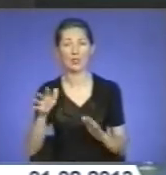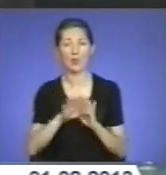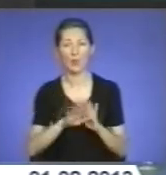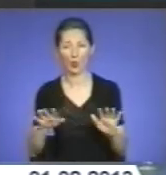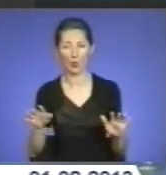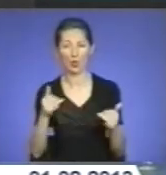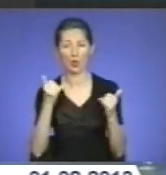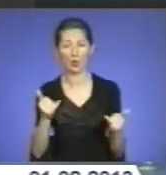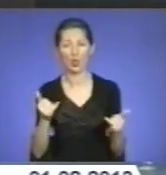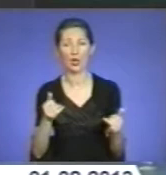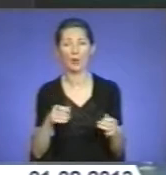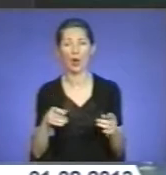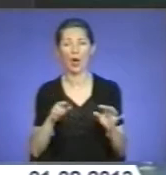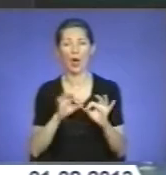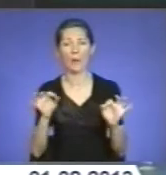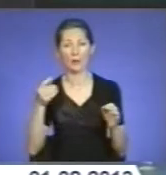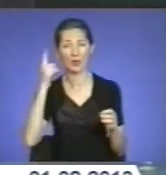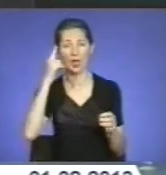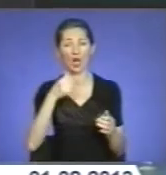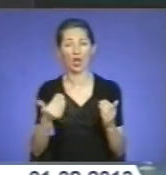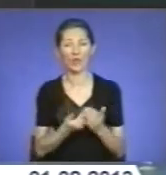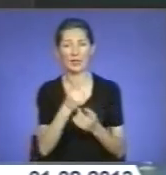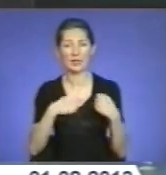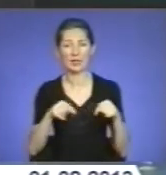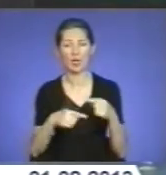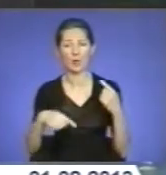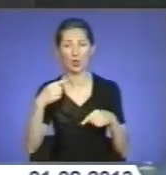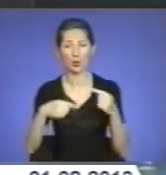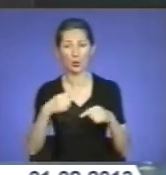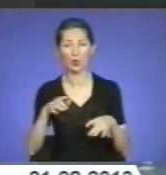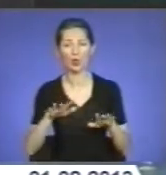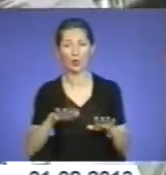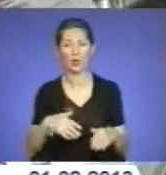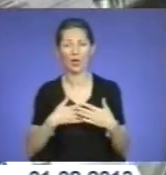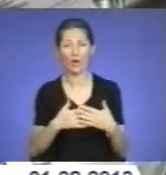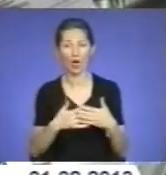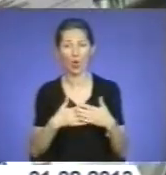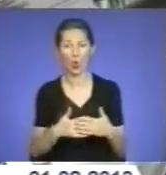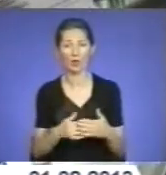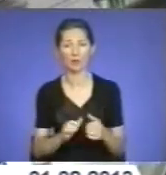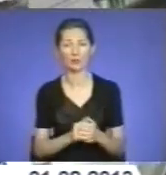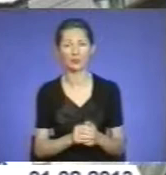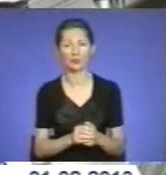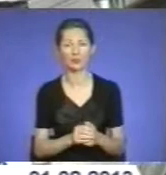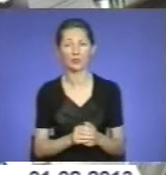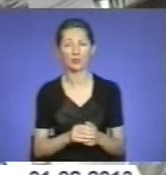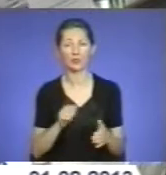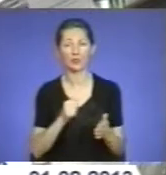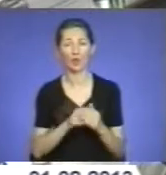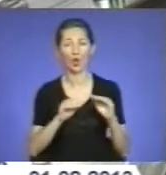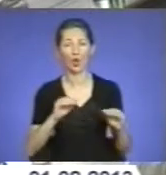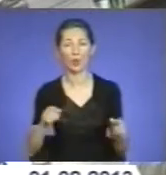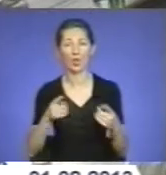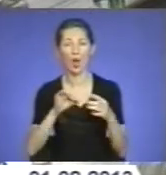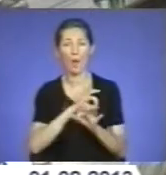активно дискутують керівництво країни і місцеві громади. Подробиці у наступному сюжеті. До розроблення проєкту